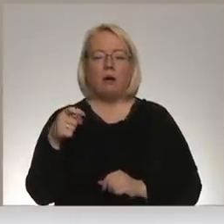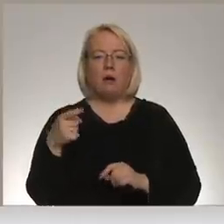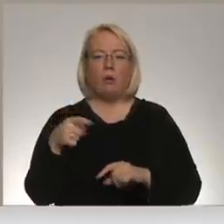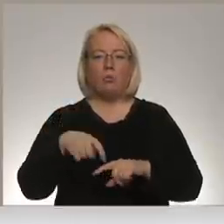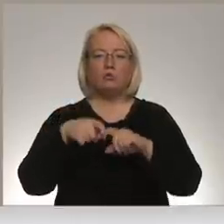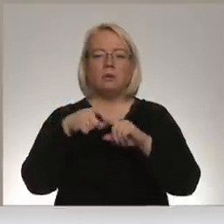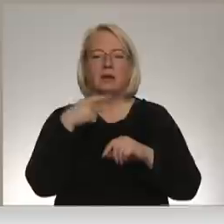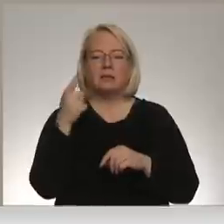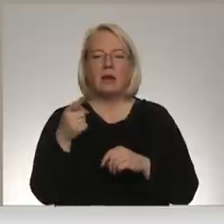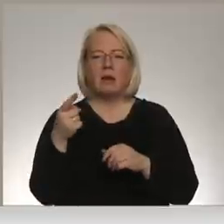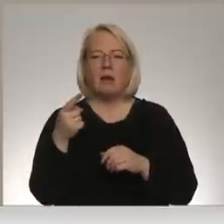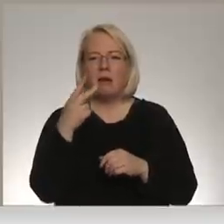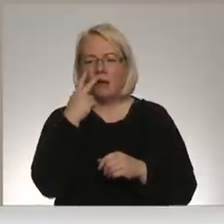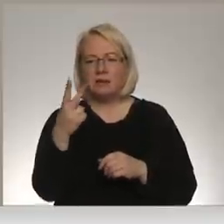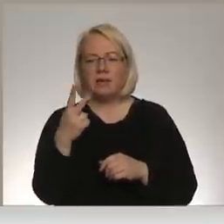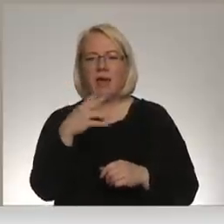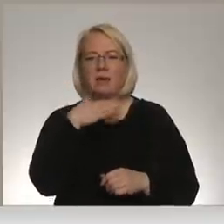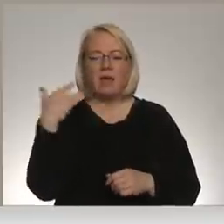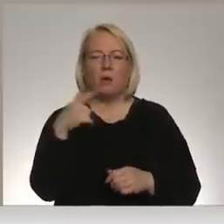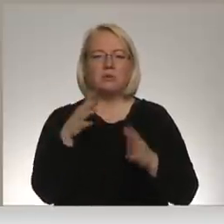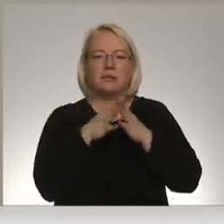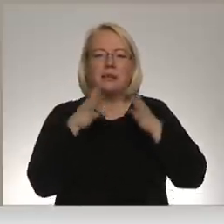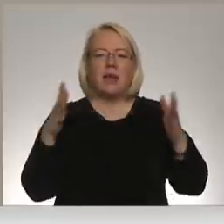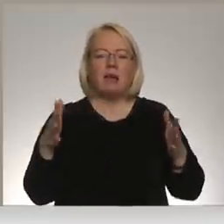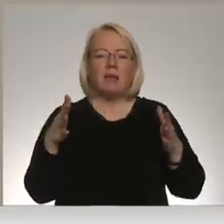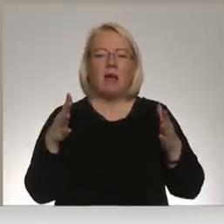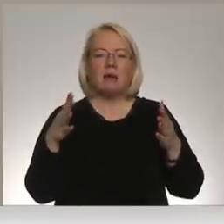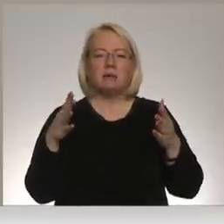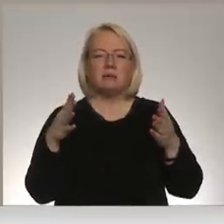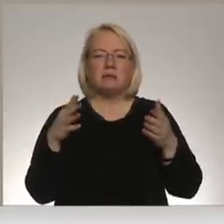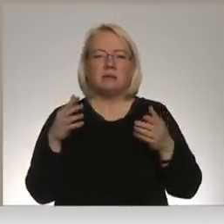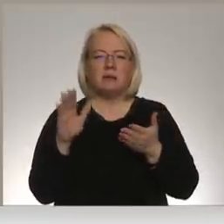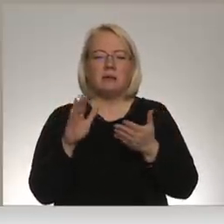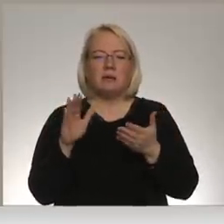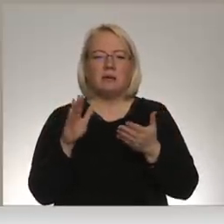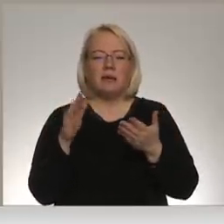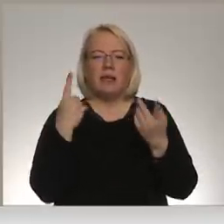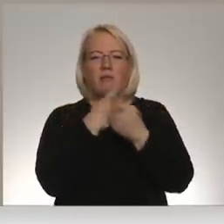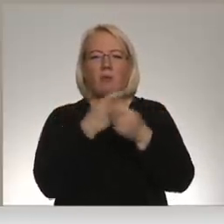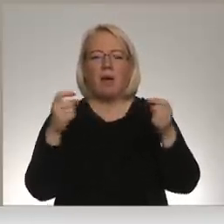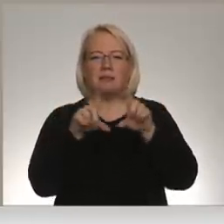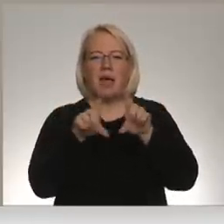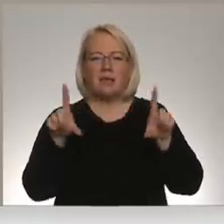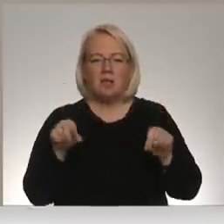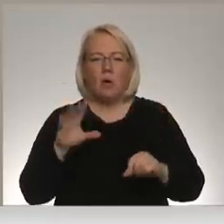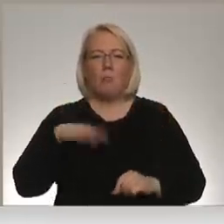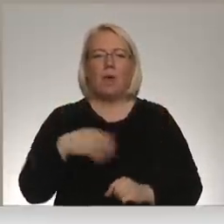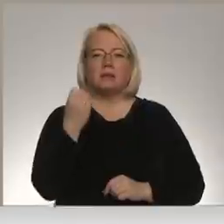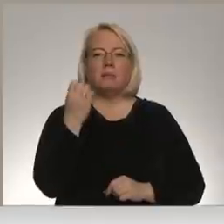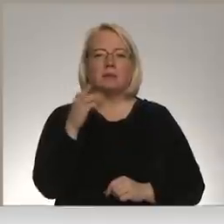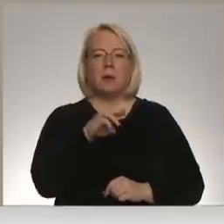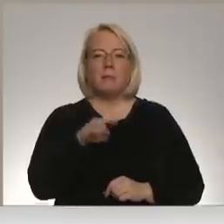sociālie tīkli, bet arī lielās aģentūras, RIA Novosti, piemēram, burtis pēc minūtēm 15 jau